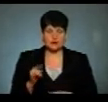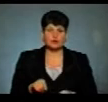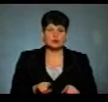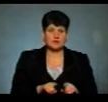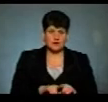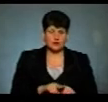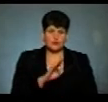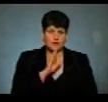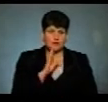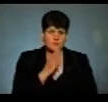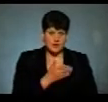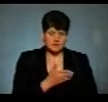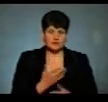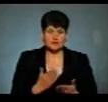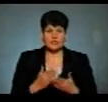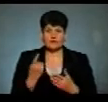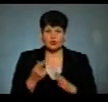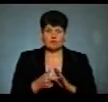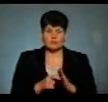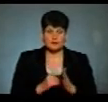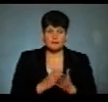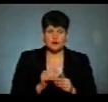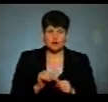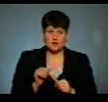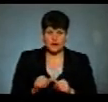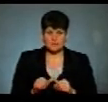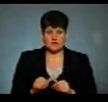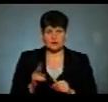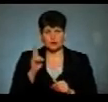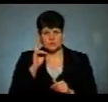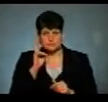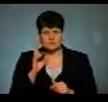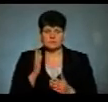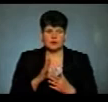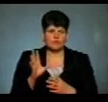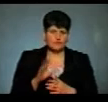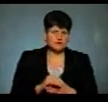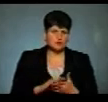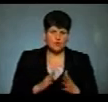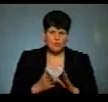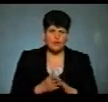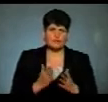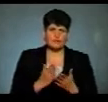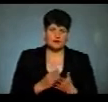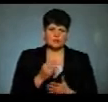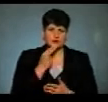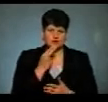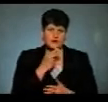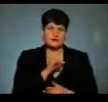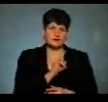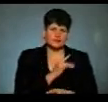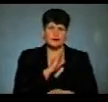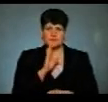само мамі. Вони знаходяться в одному приміщенні, мають окремий санвузол, мають всі умови, ті, що потрібно, організовано харчування, як для дитини, так і для